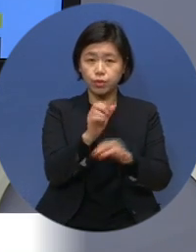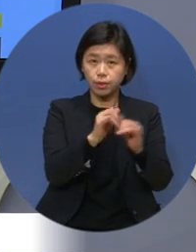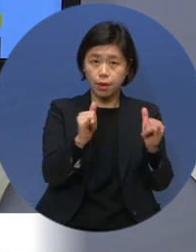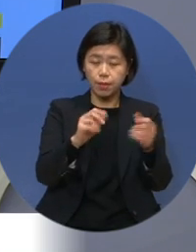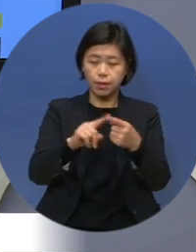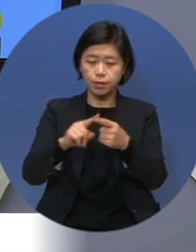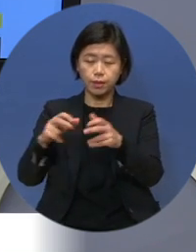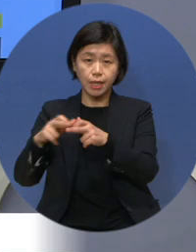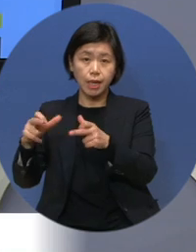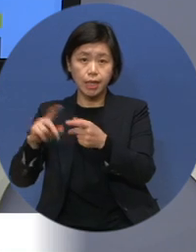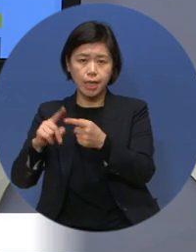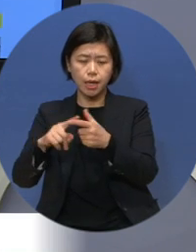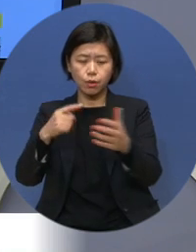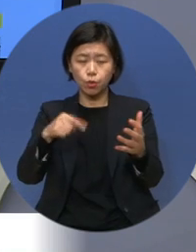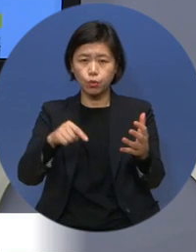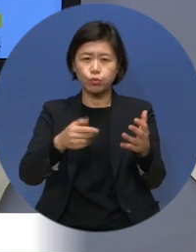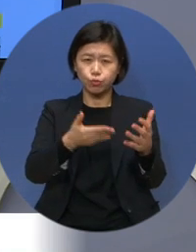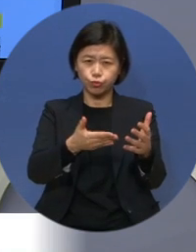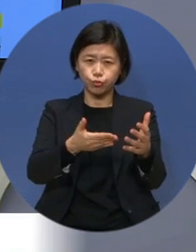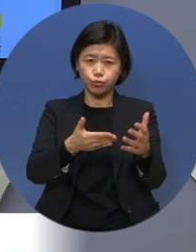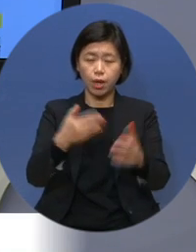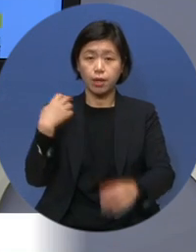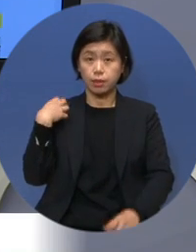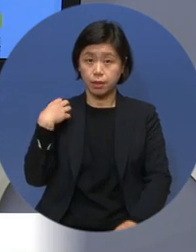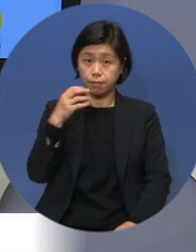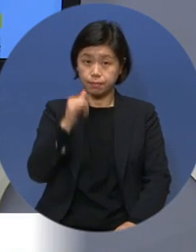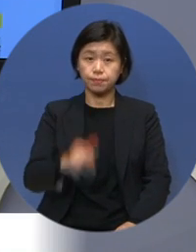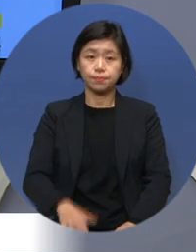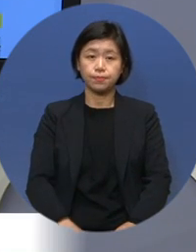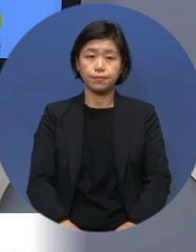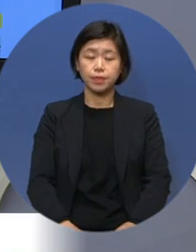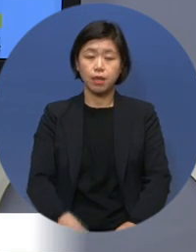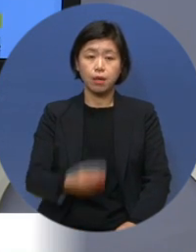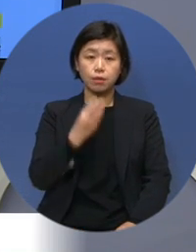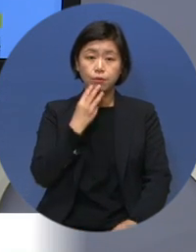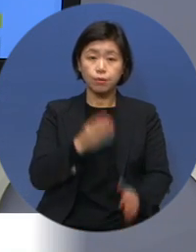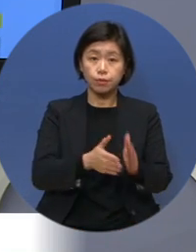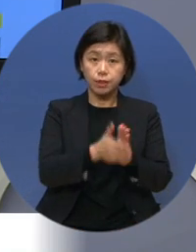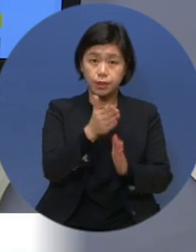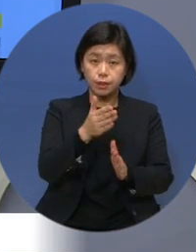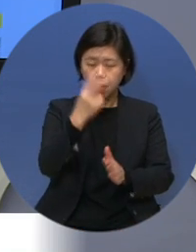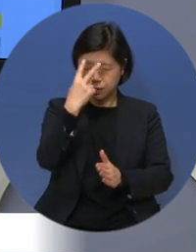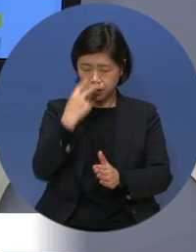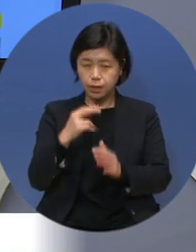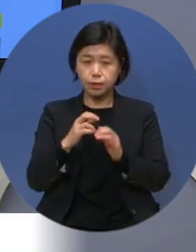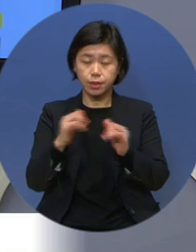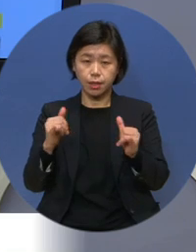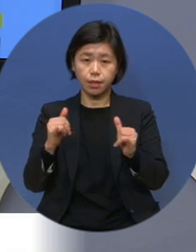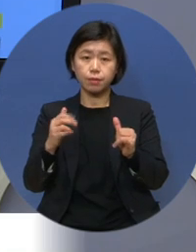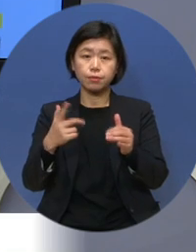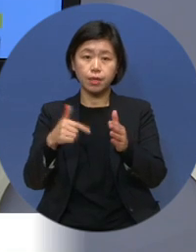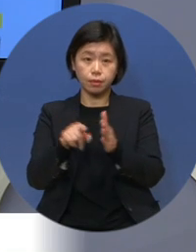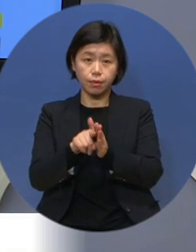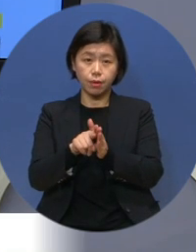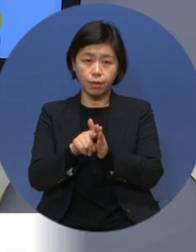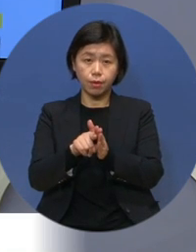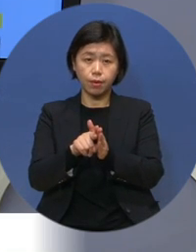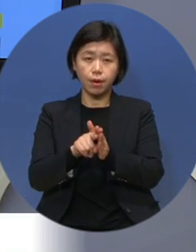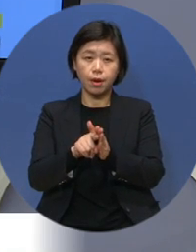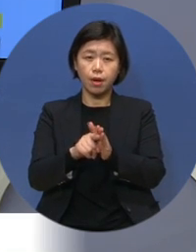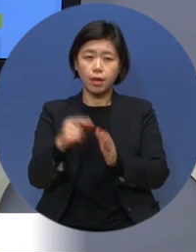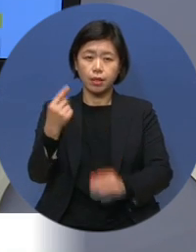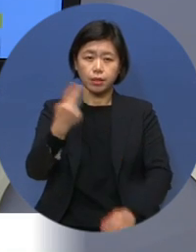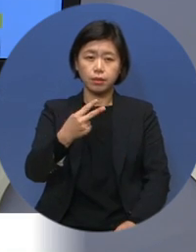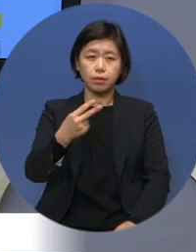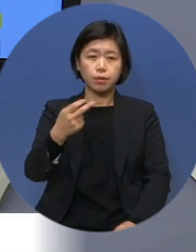서울 씨는 시각장애인 등 중증 장애인의 이동 편의 증진을 위해 2017년부터 7400 때